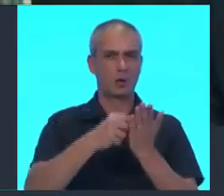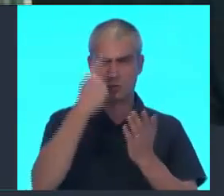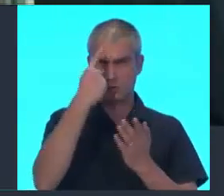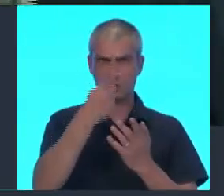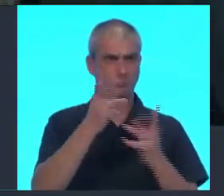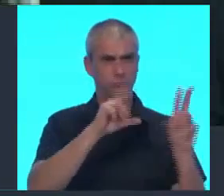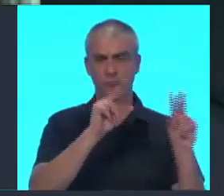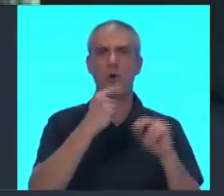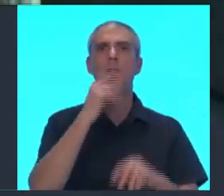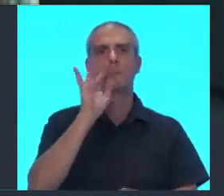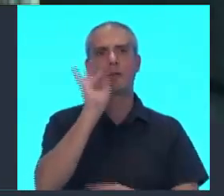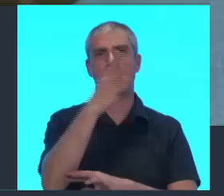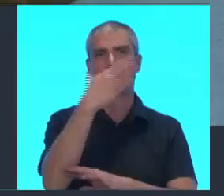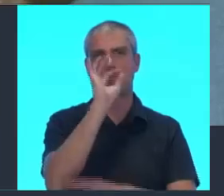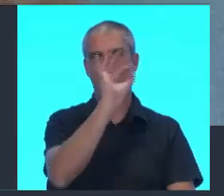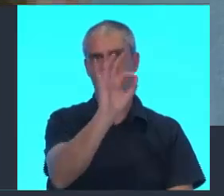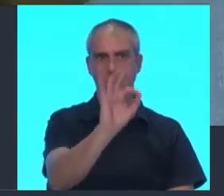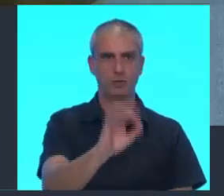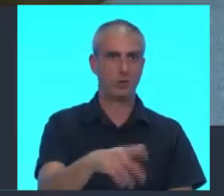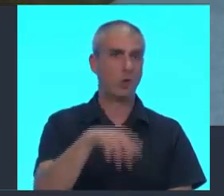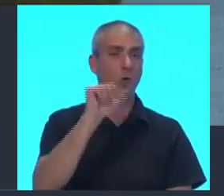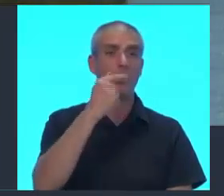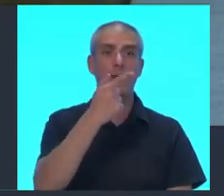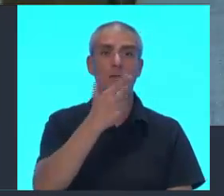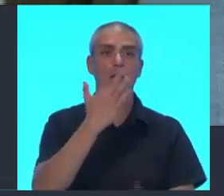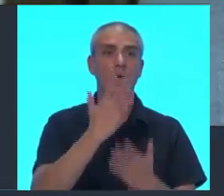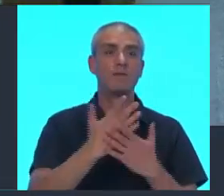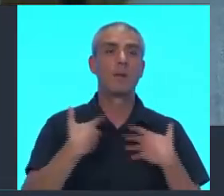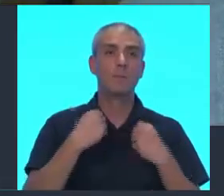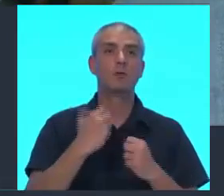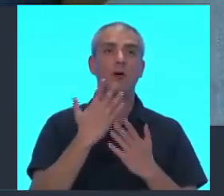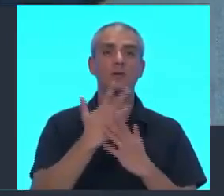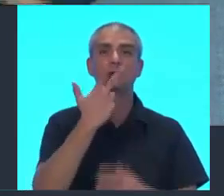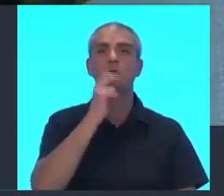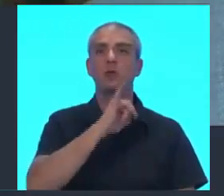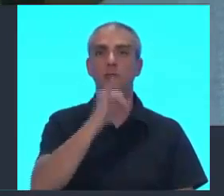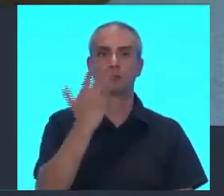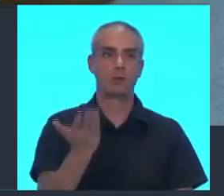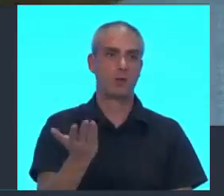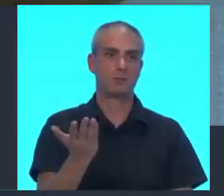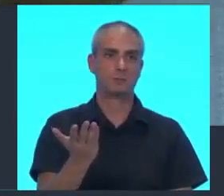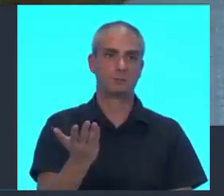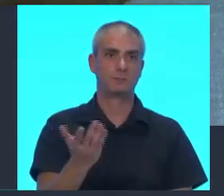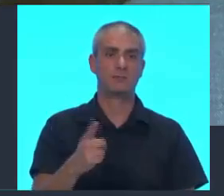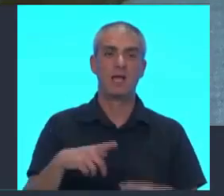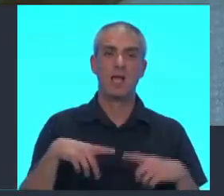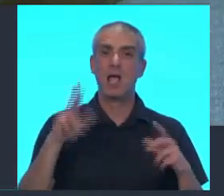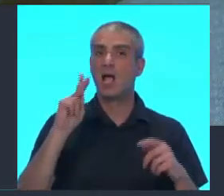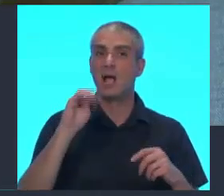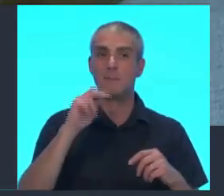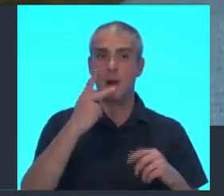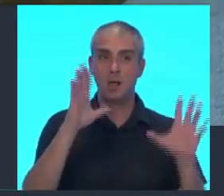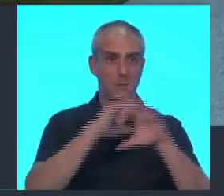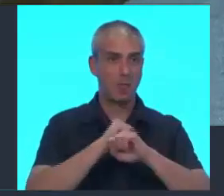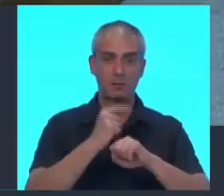זהים נאמרים גם לגבי ארצו. Uganda has been secure for the last 30 years. Life at night in Kampala is